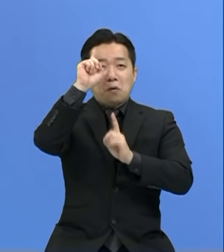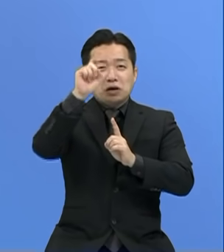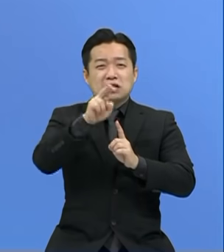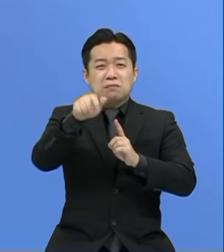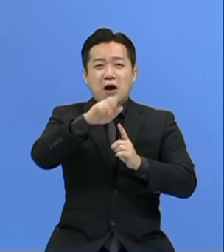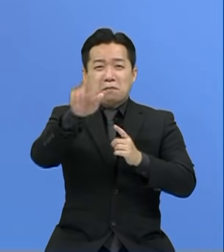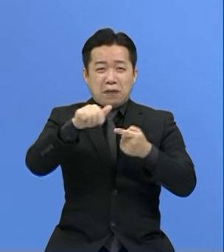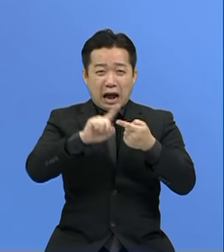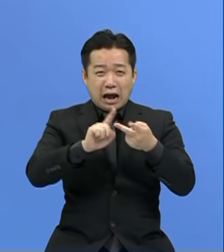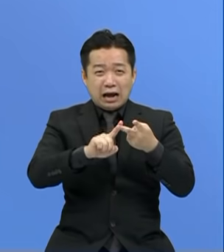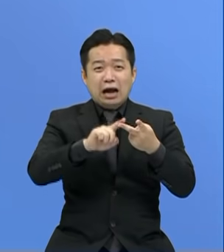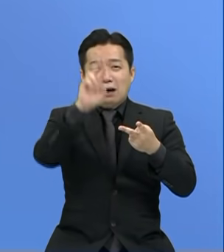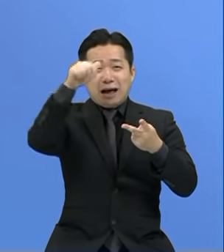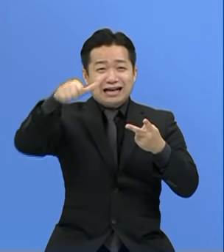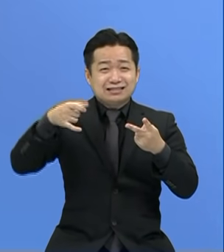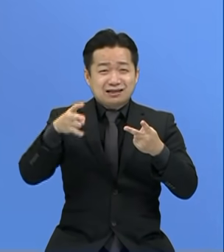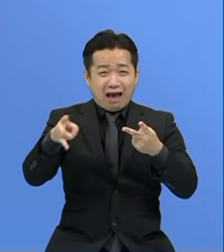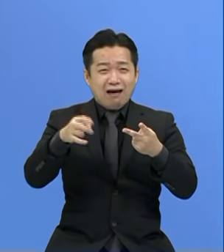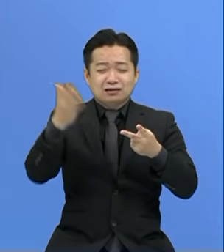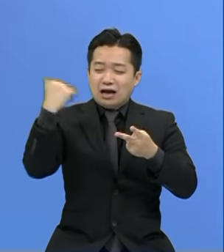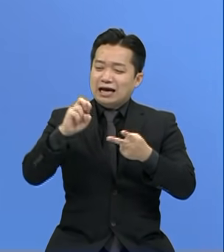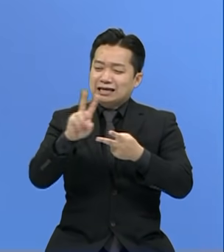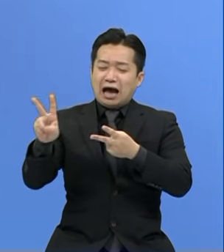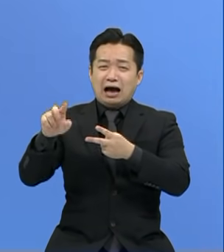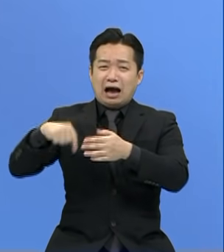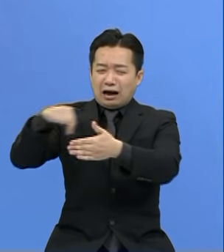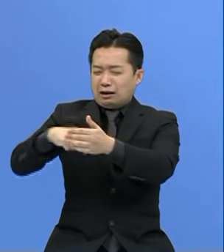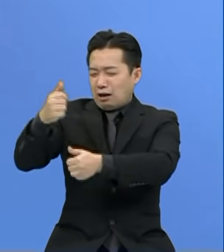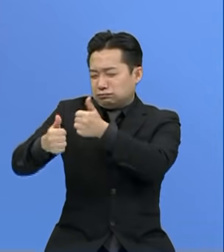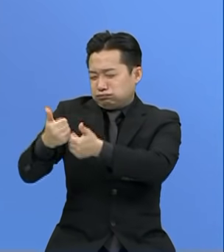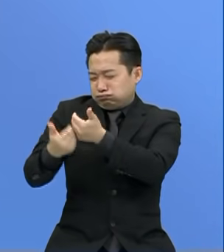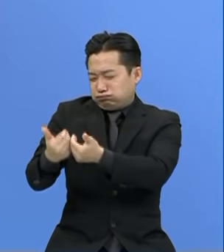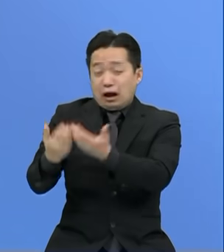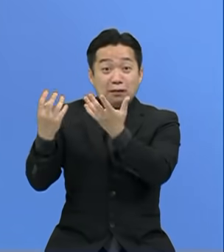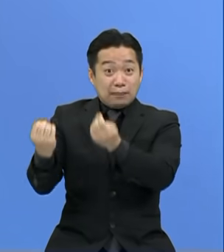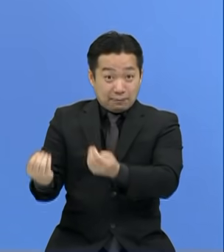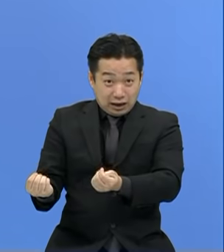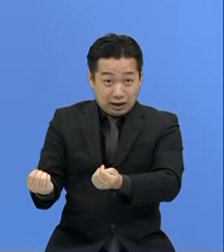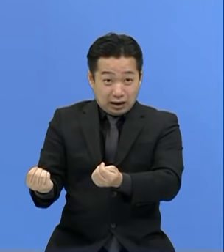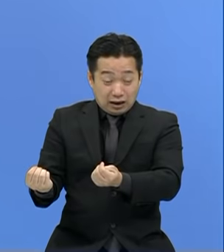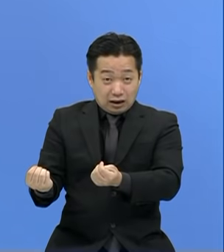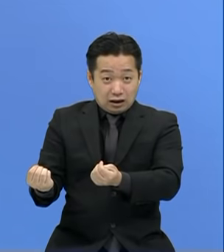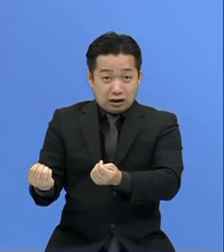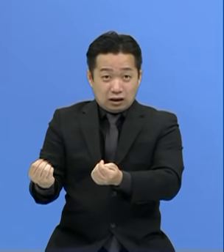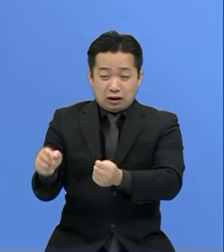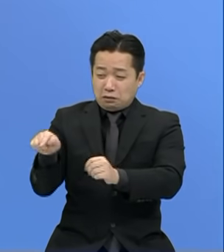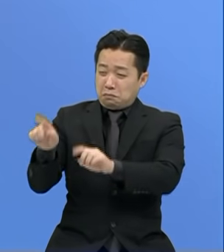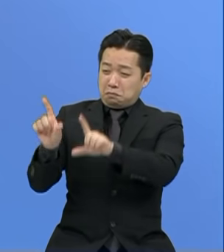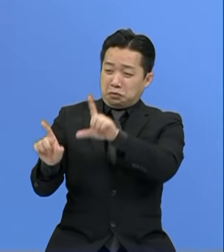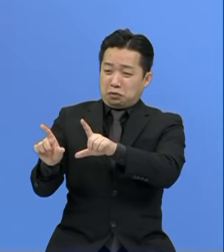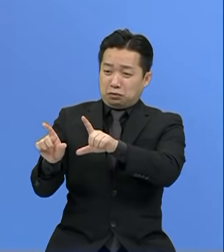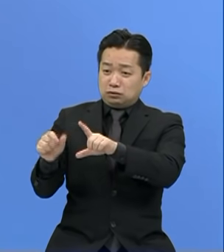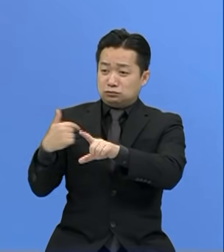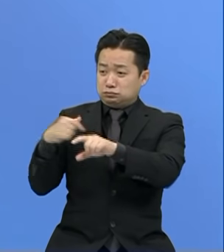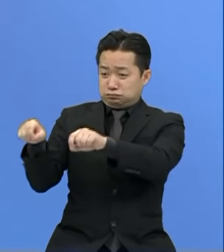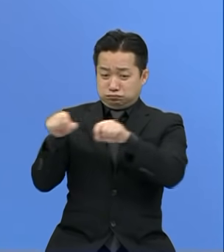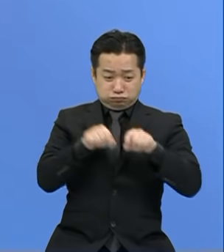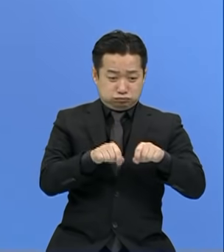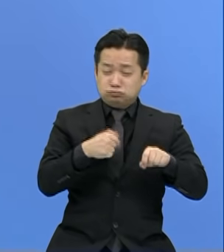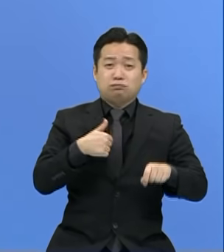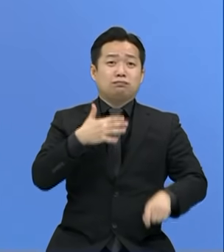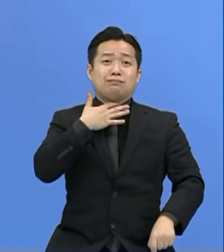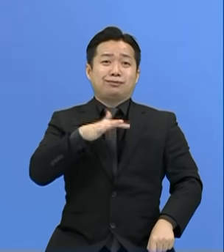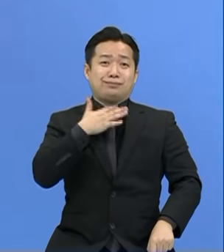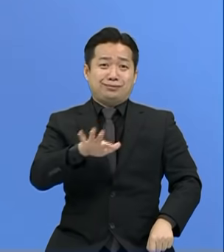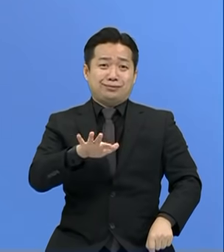그 야권의 그 격렬한 경쟁 갈등에 비하면 사실 우리 이번 경선은 심각하게 문제될 정도가 아니라고 저는